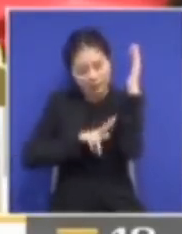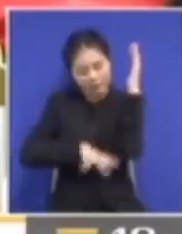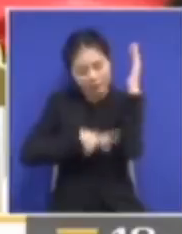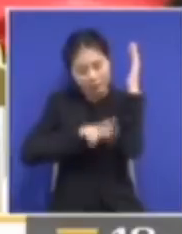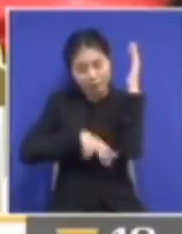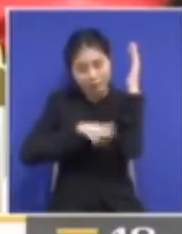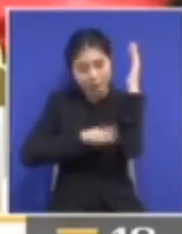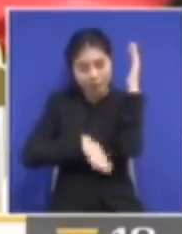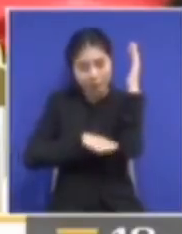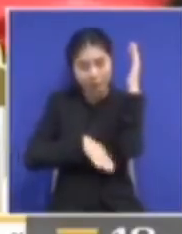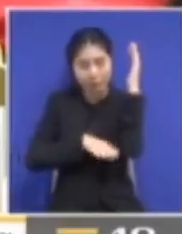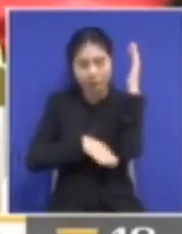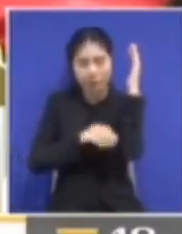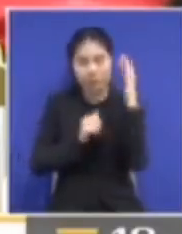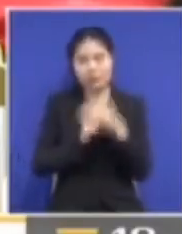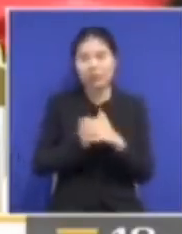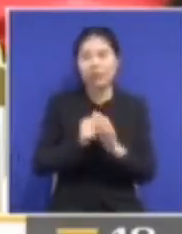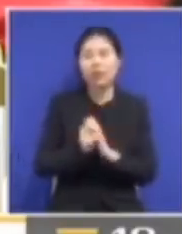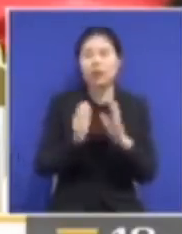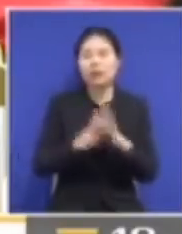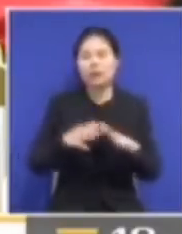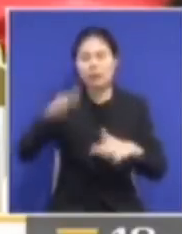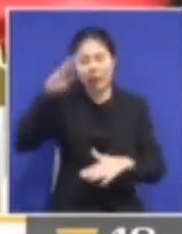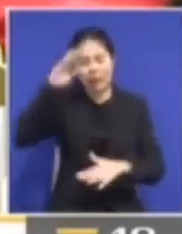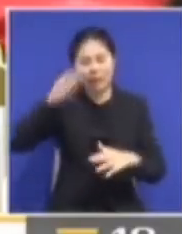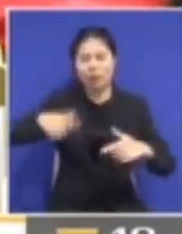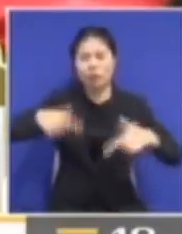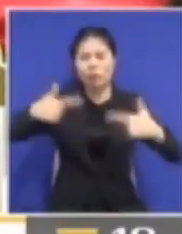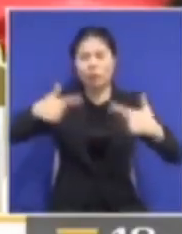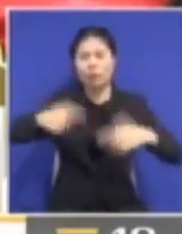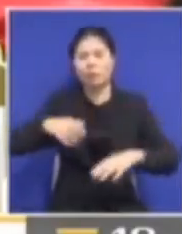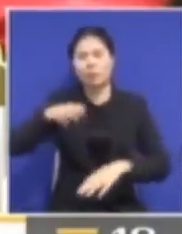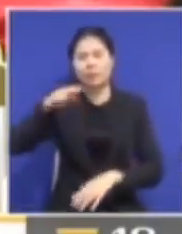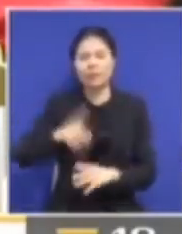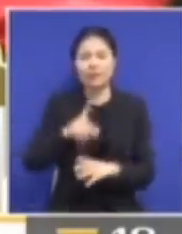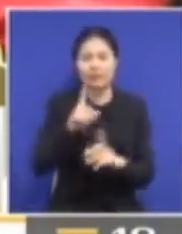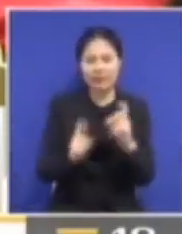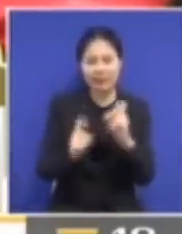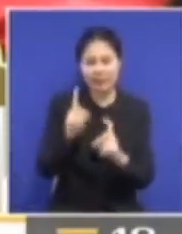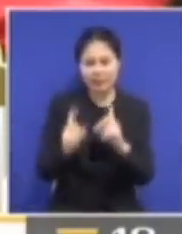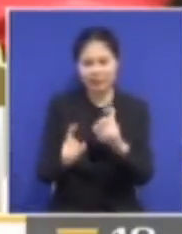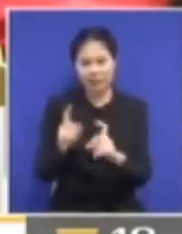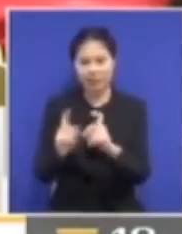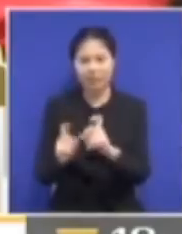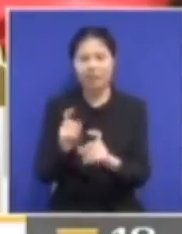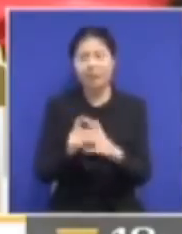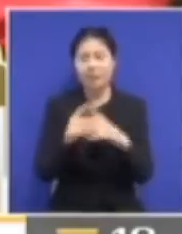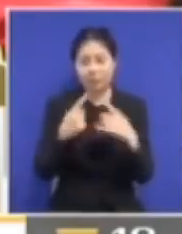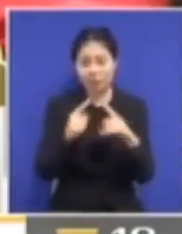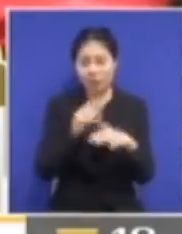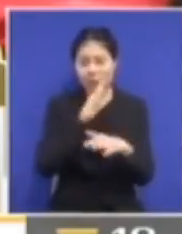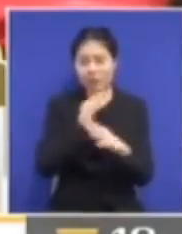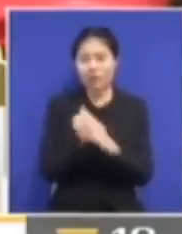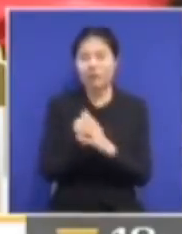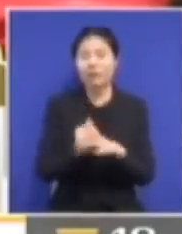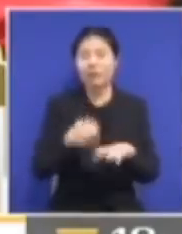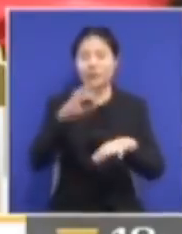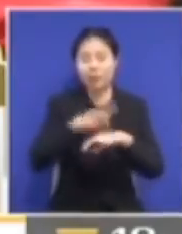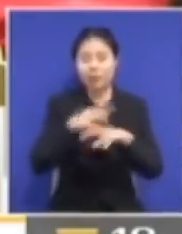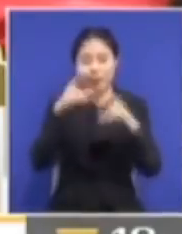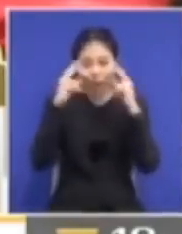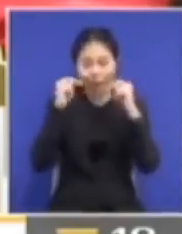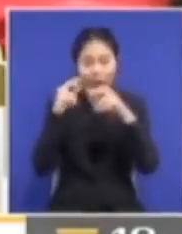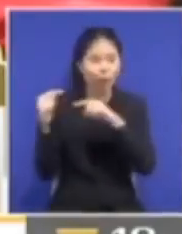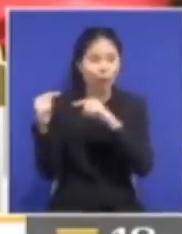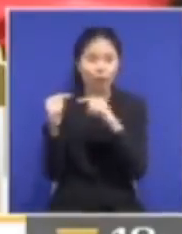วันแล้วถ้ามาเป็นนายกรัฐมนตรีต่อไปจะมีปัญญาทำหรือนะครับไม่มีทางเลย